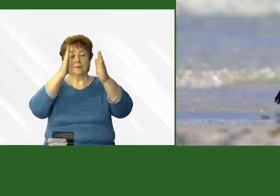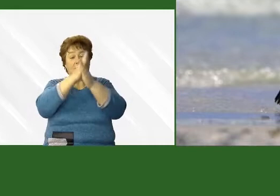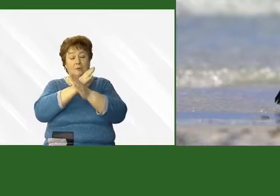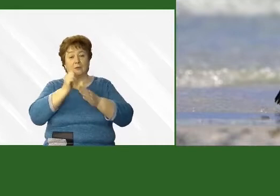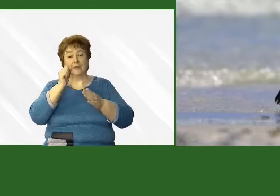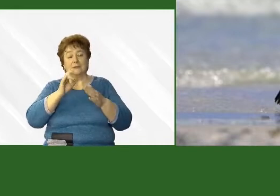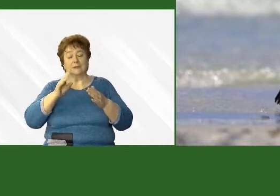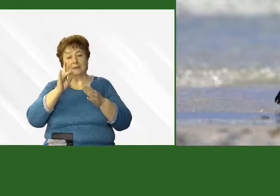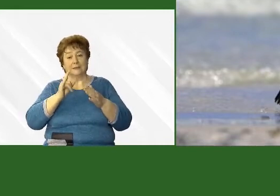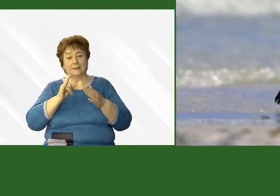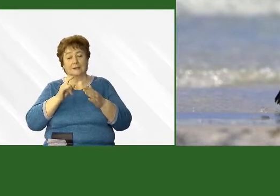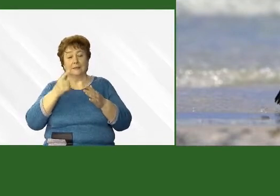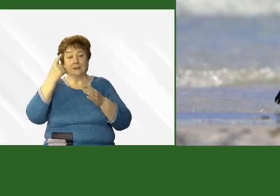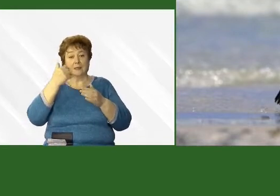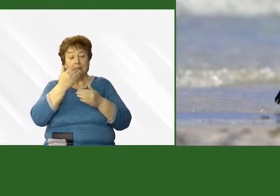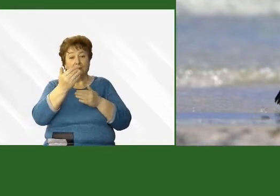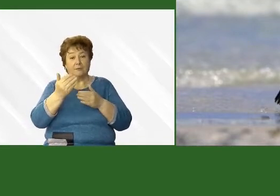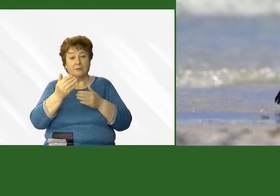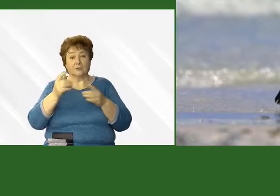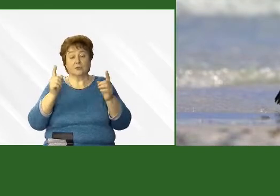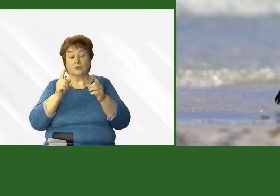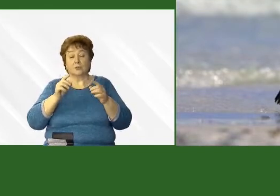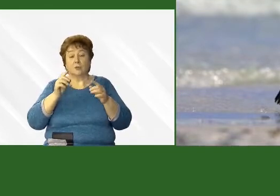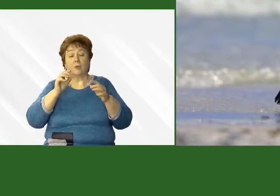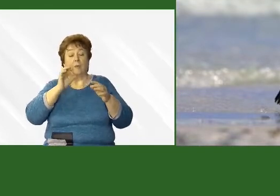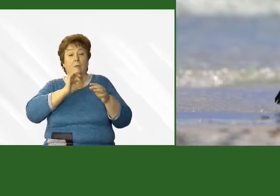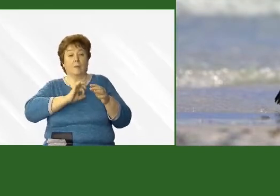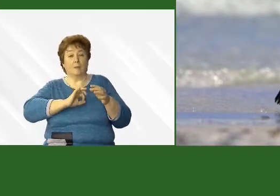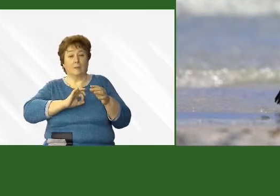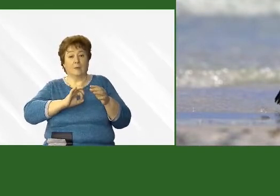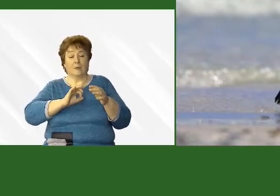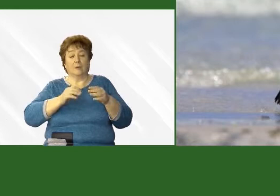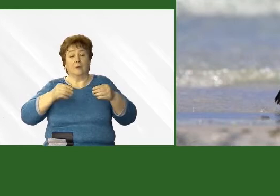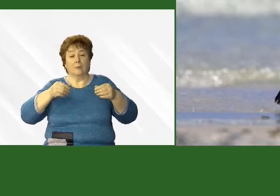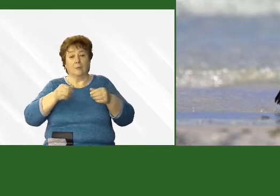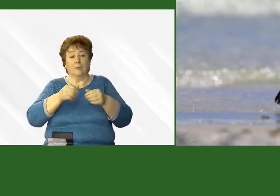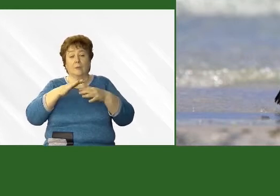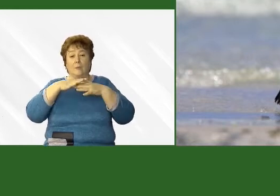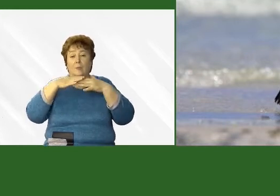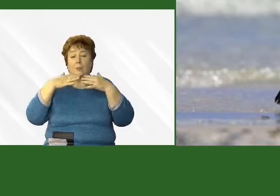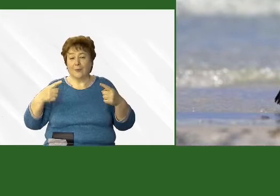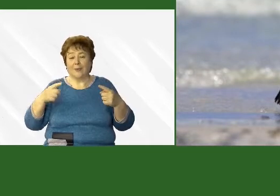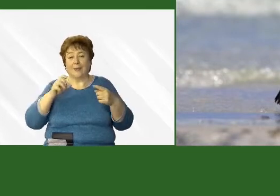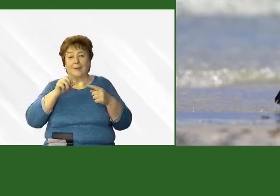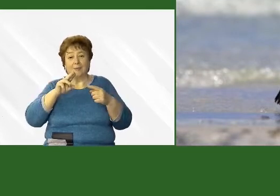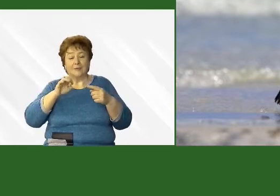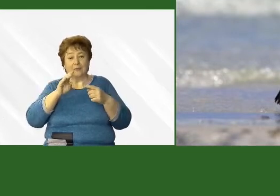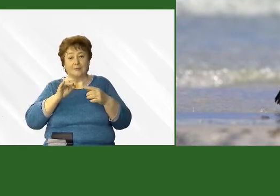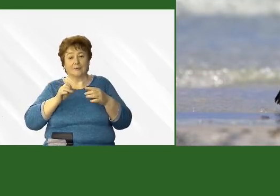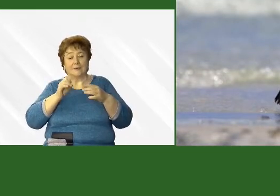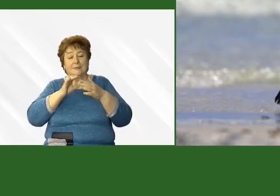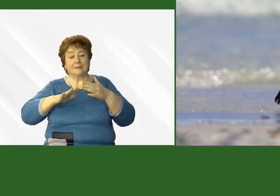природой Антарктиды. Знаете ли вы, что применительно к Антарктиде употребляют много эпитетов? Страна